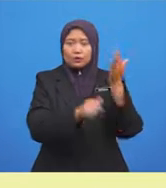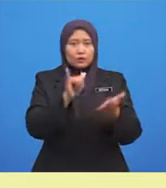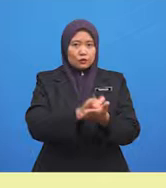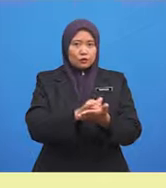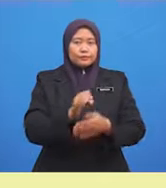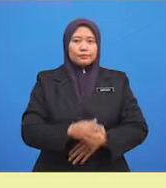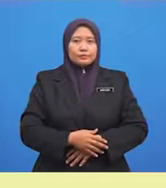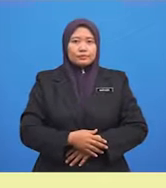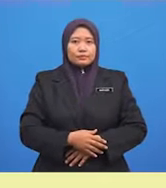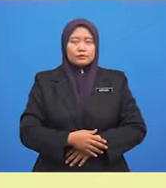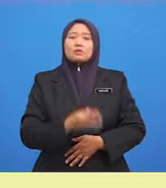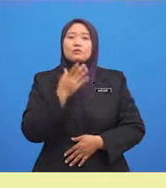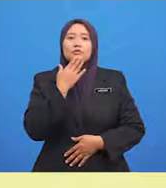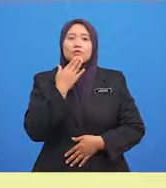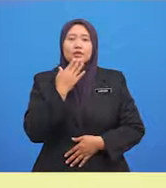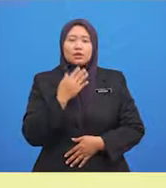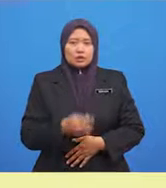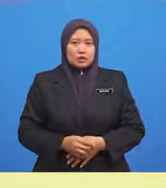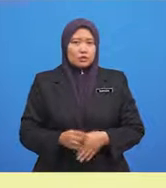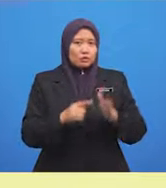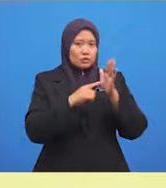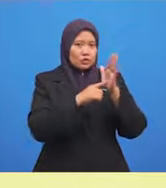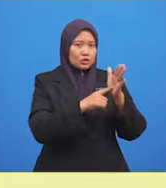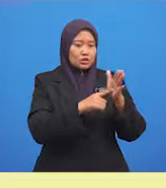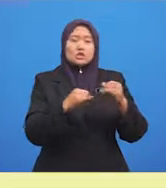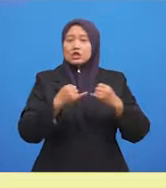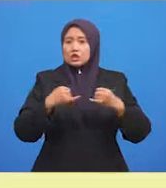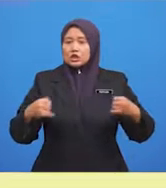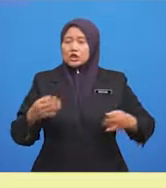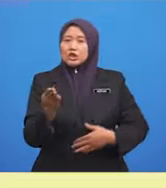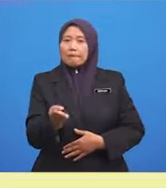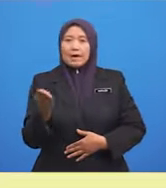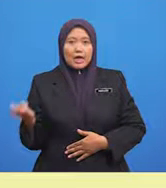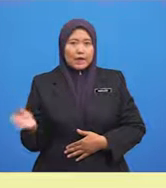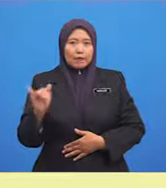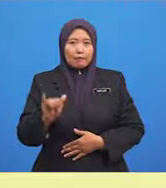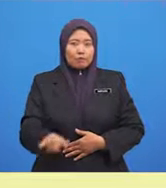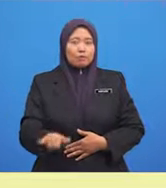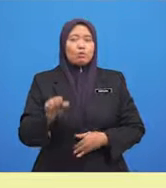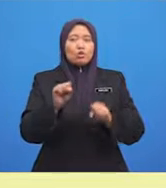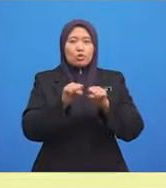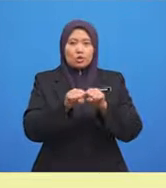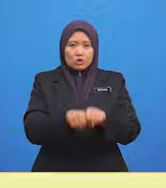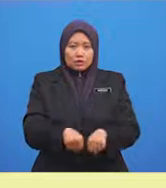Warna pada tong tersebut menunjukkan jenis bahan yang boleh dikitar semula.